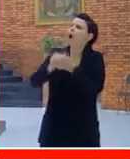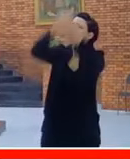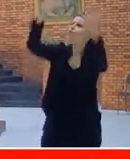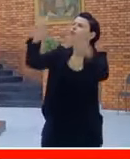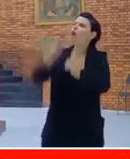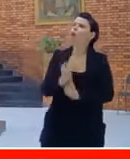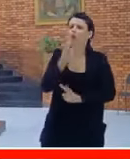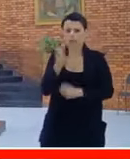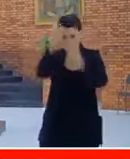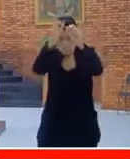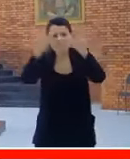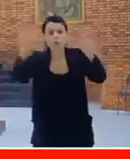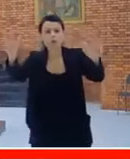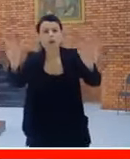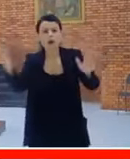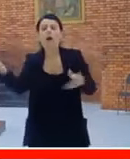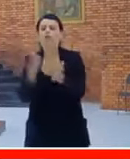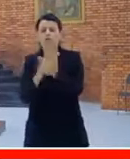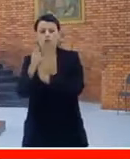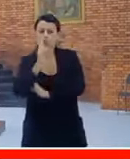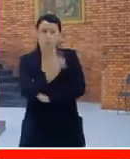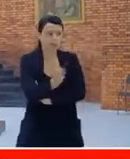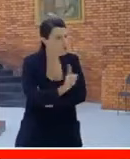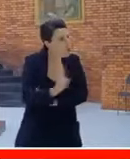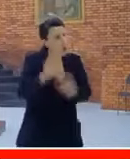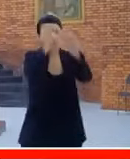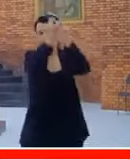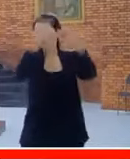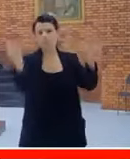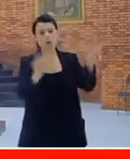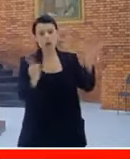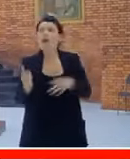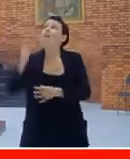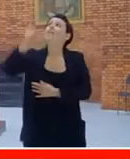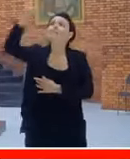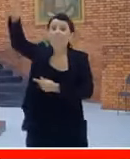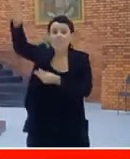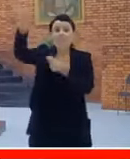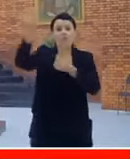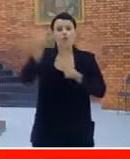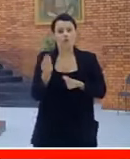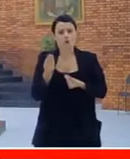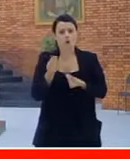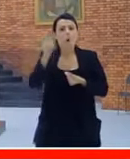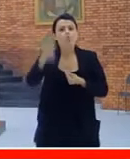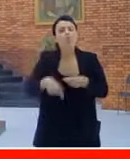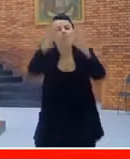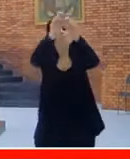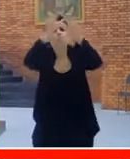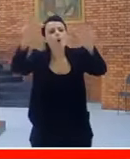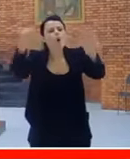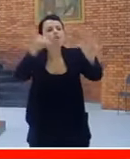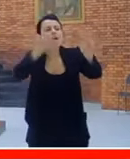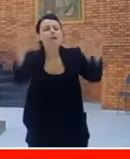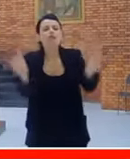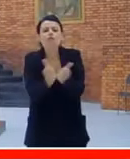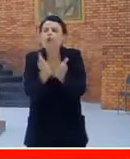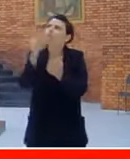ha dato il pane del cielo non è Mosè, è Dio. Anche Mosè è segno di un pane più